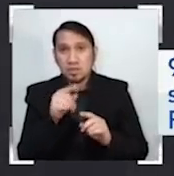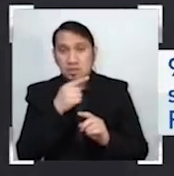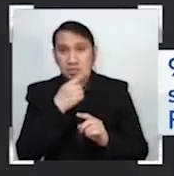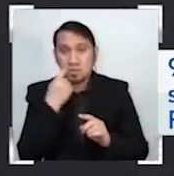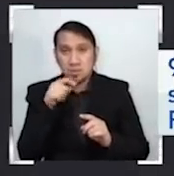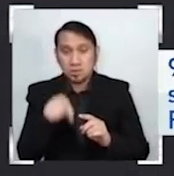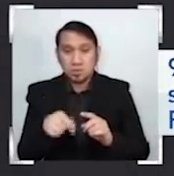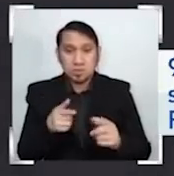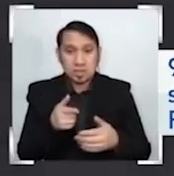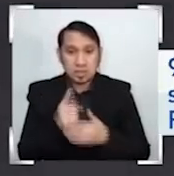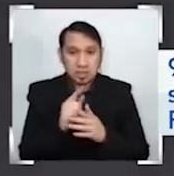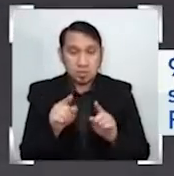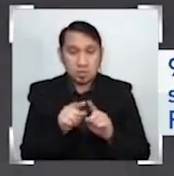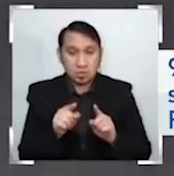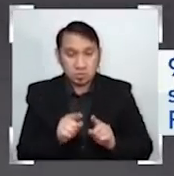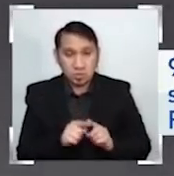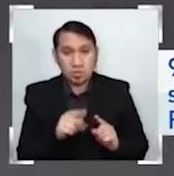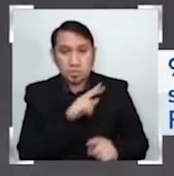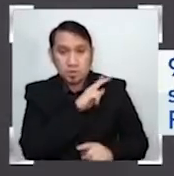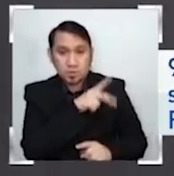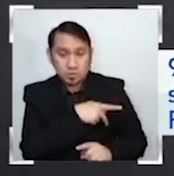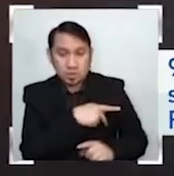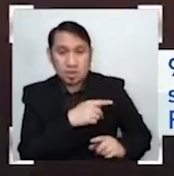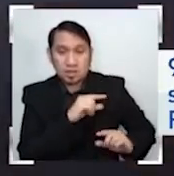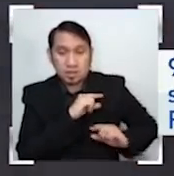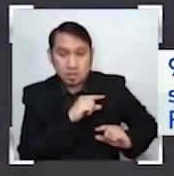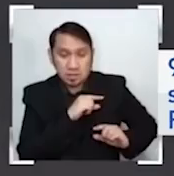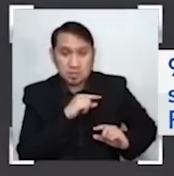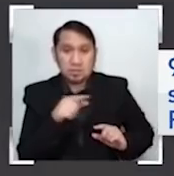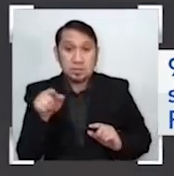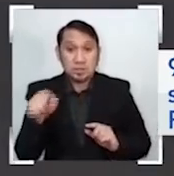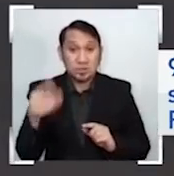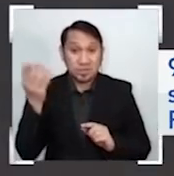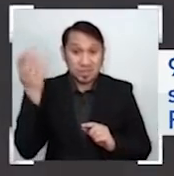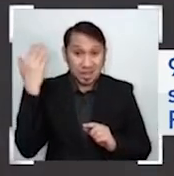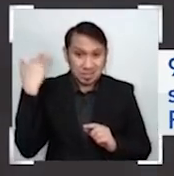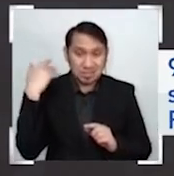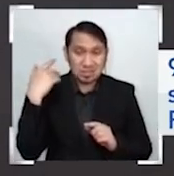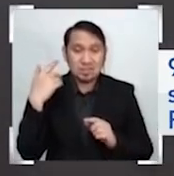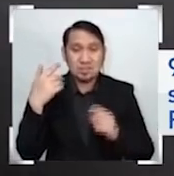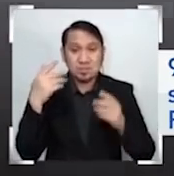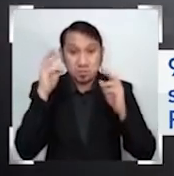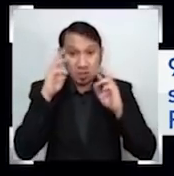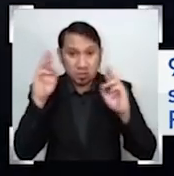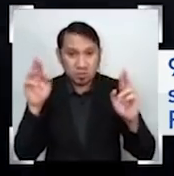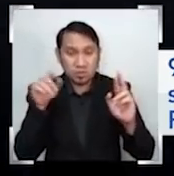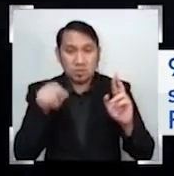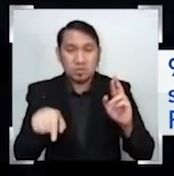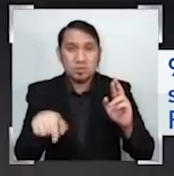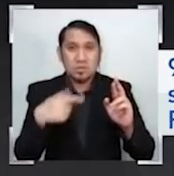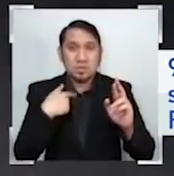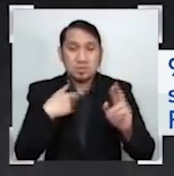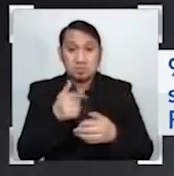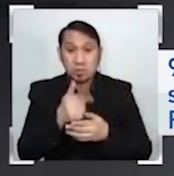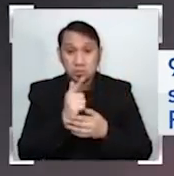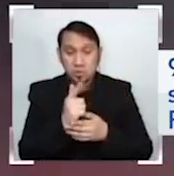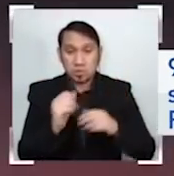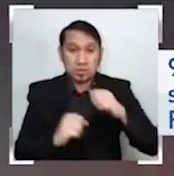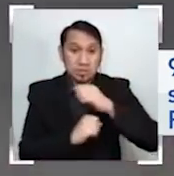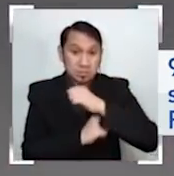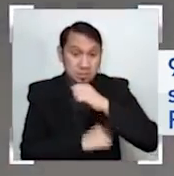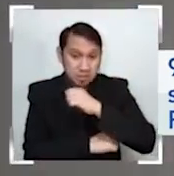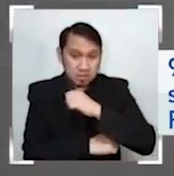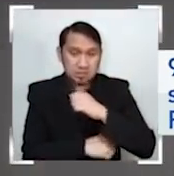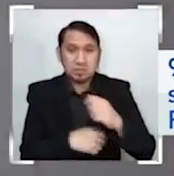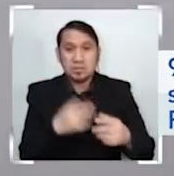alkalde. Marso noong 1 taon, napatay si Mayor Aquino nang pagbabarilin ang kanyang sasakyan sa Laboya Bridge. Kita rin sa